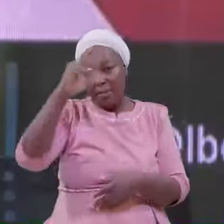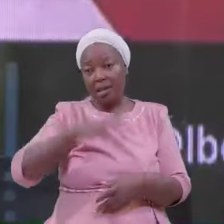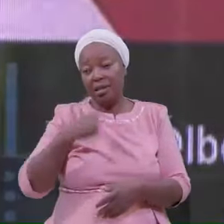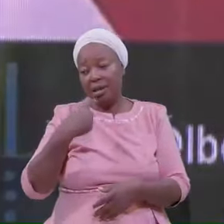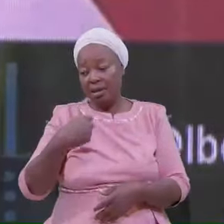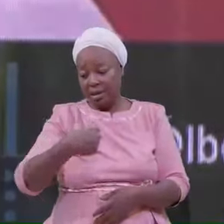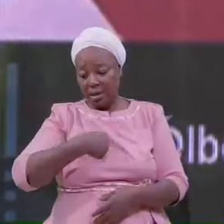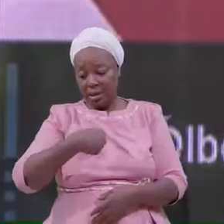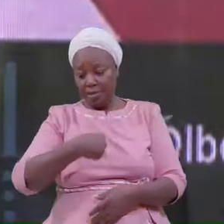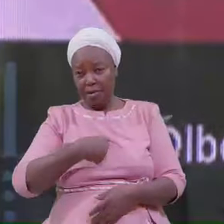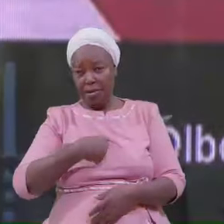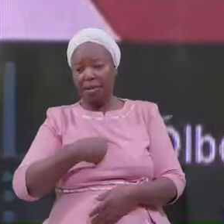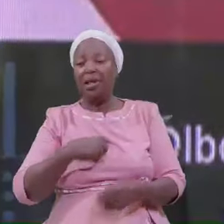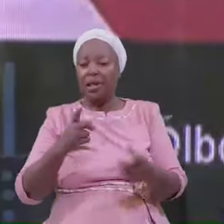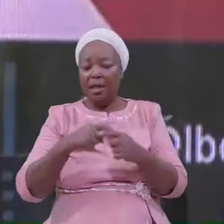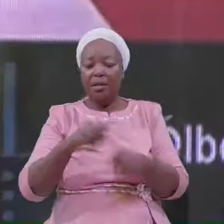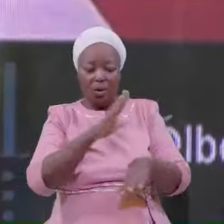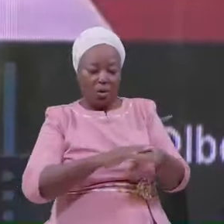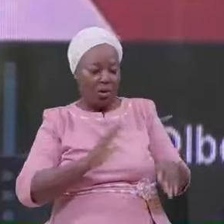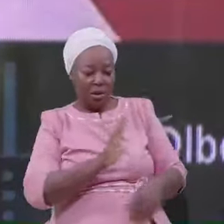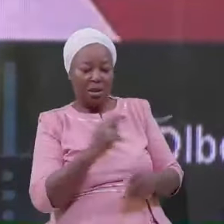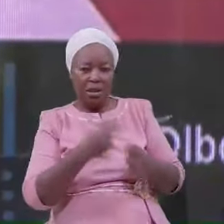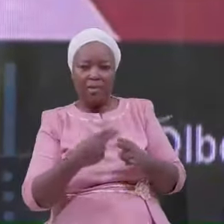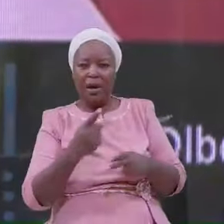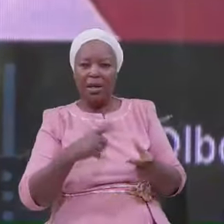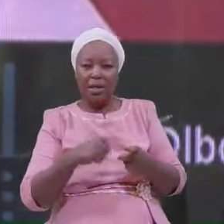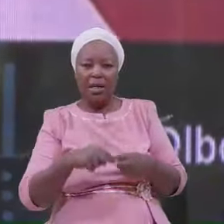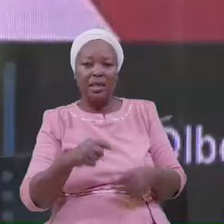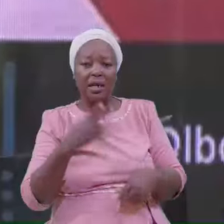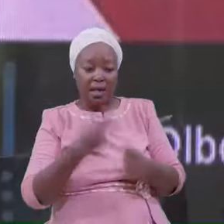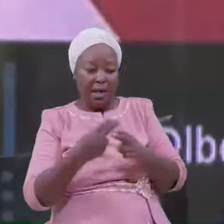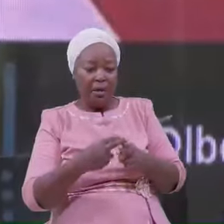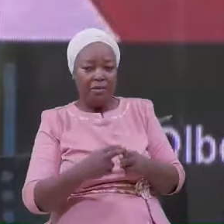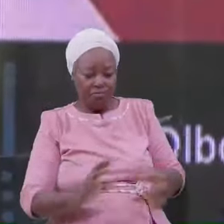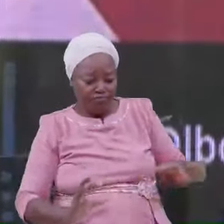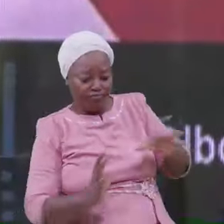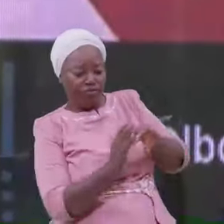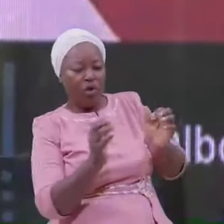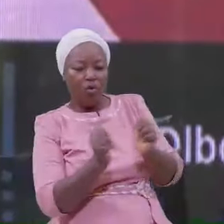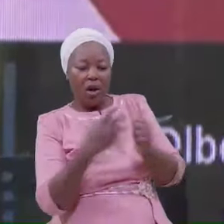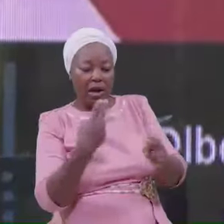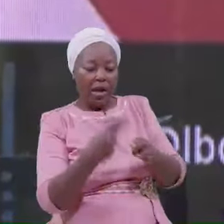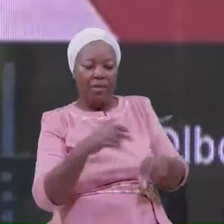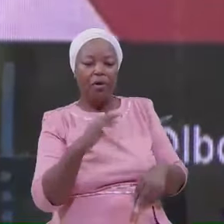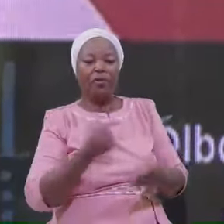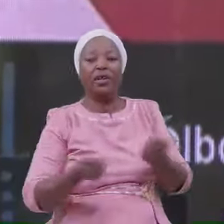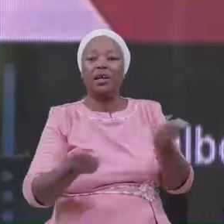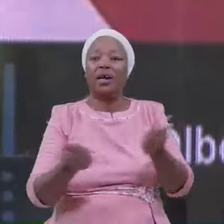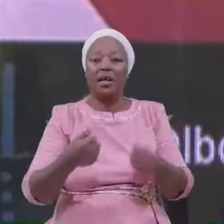mentioned his name, and the name tallied with the make of the car. I am